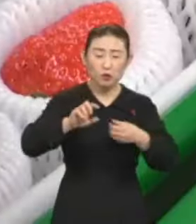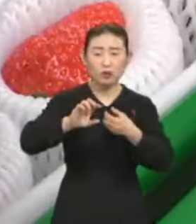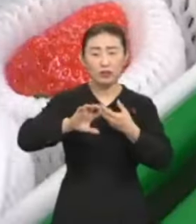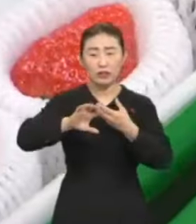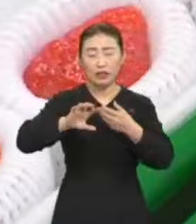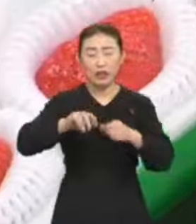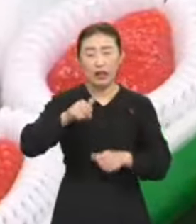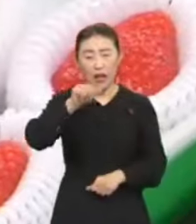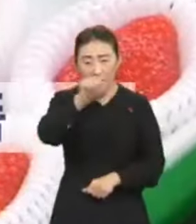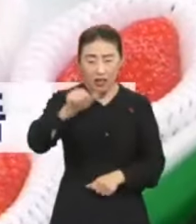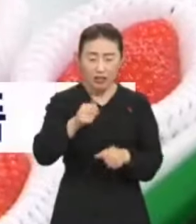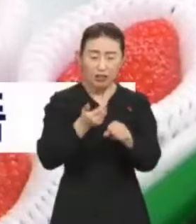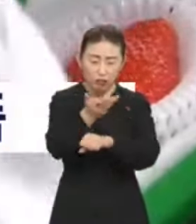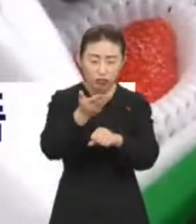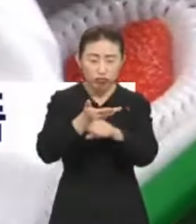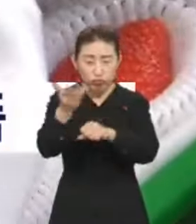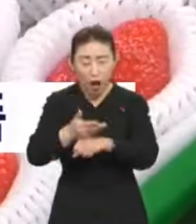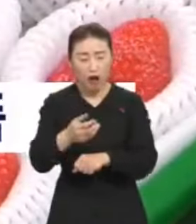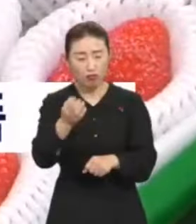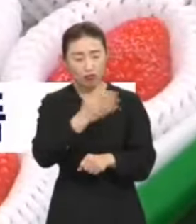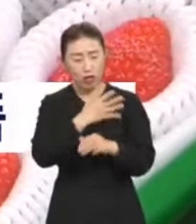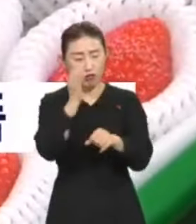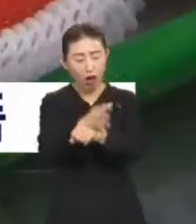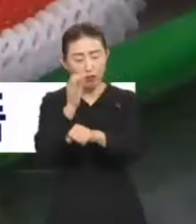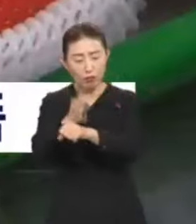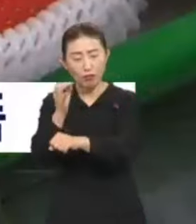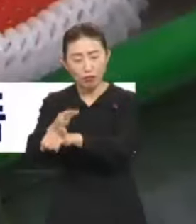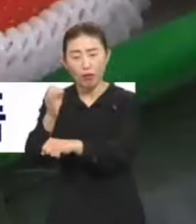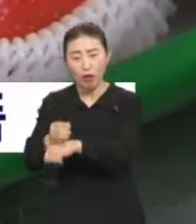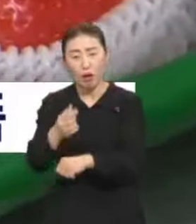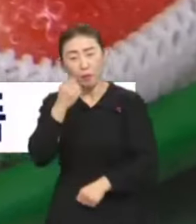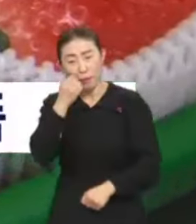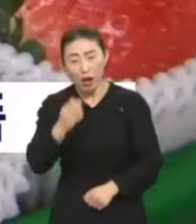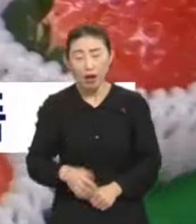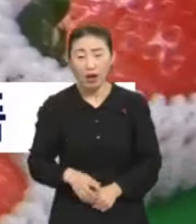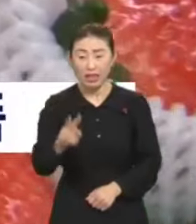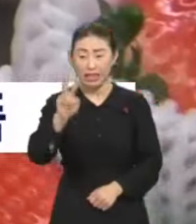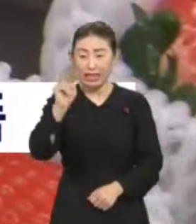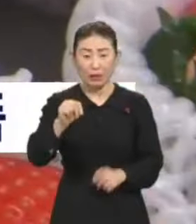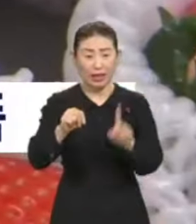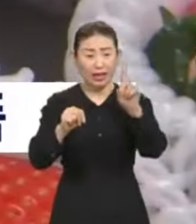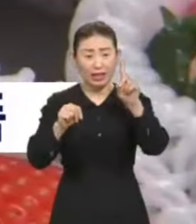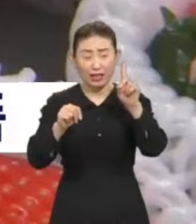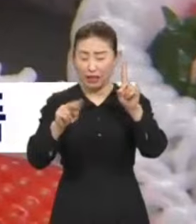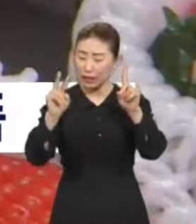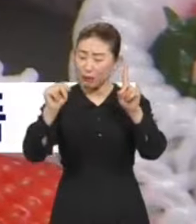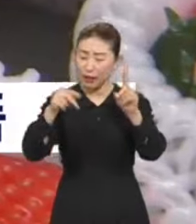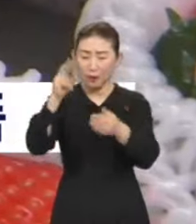국가에서 부유층들에게 인기를 끌면서 최상품의 경우 한 알에 2만 원에 팔릴 정도입니다.